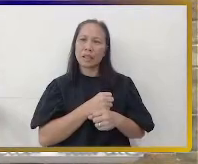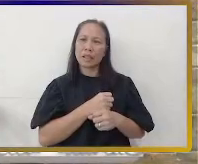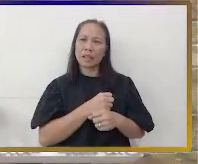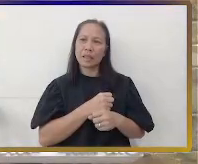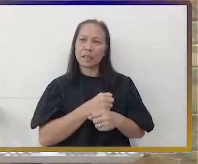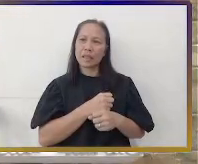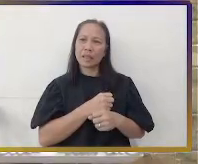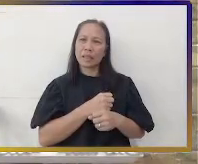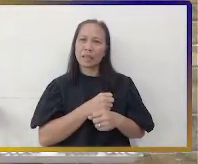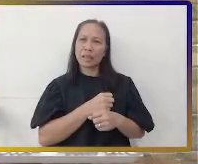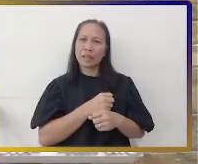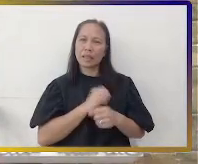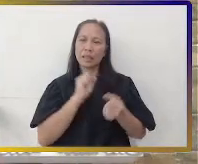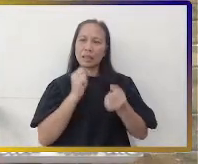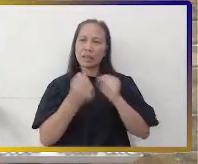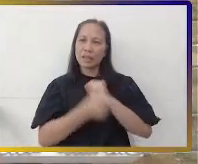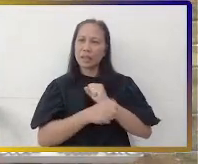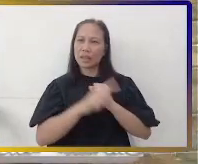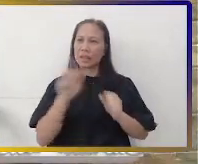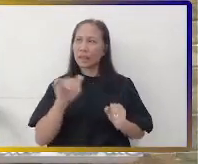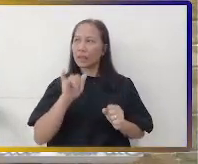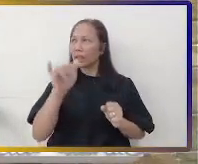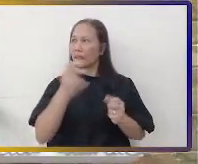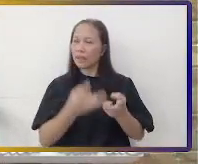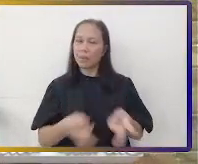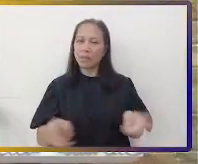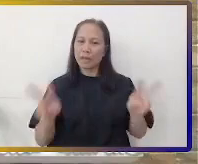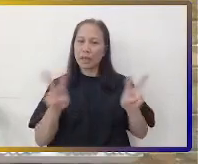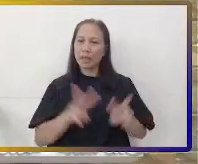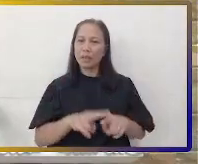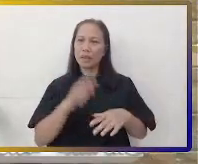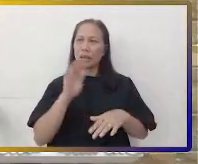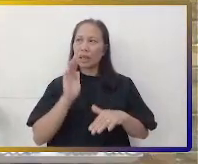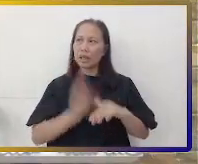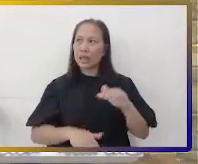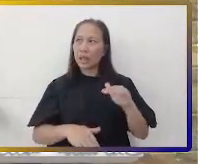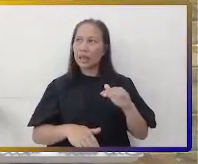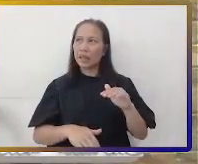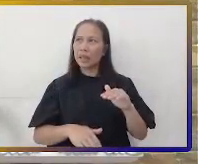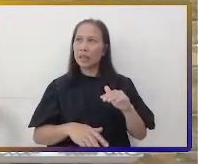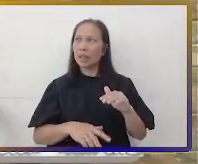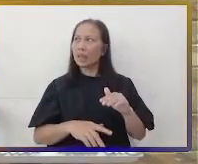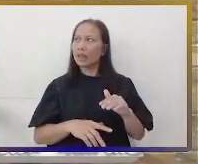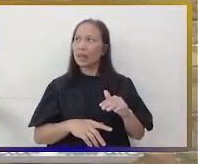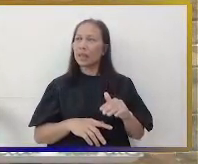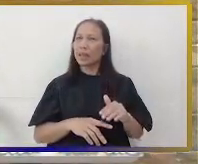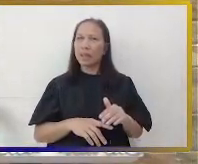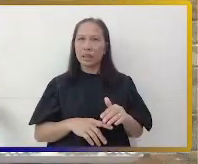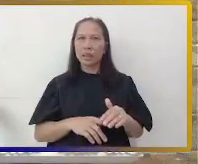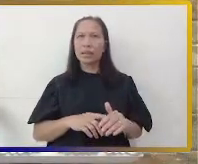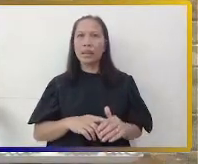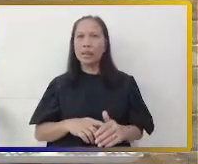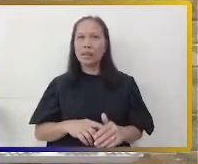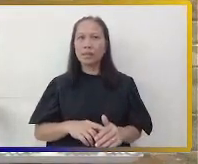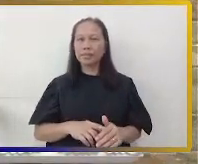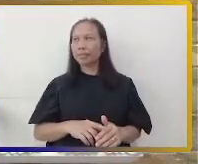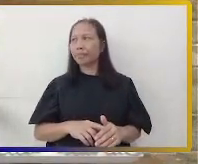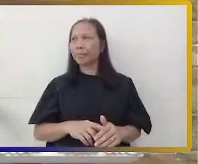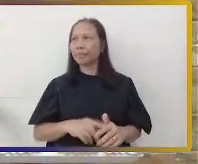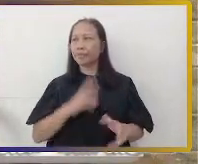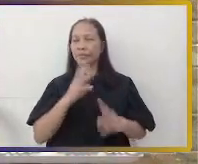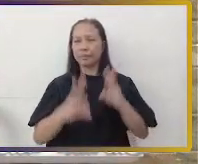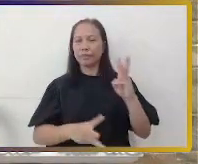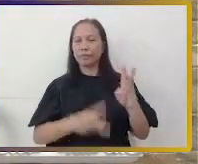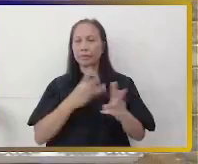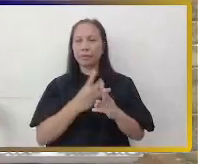value in life m i pen